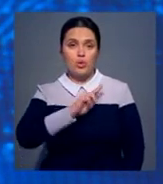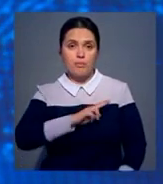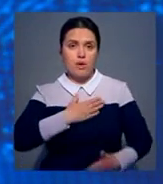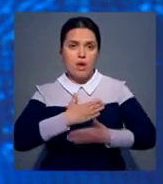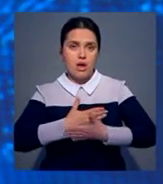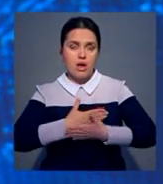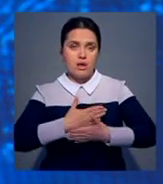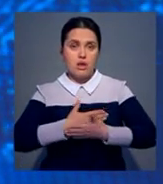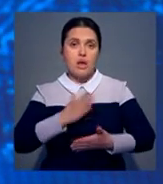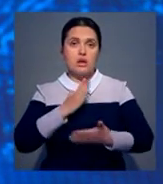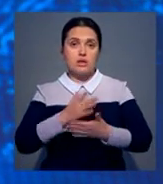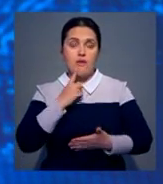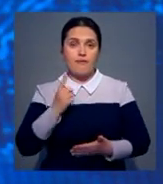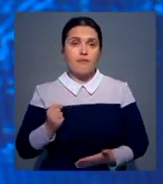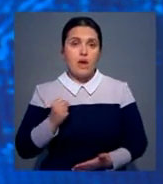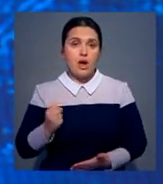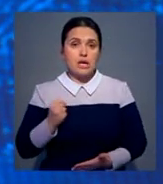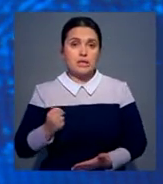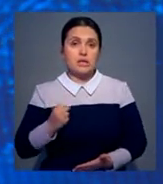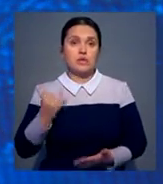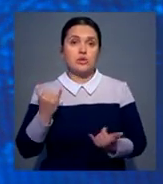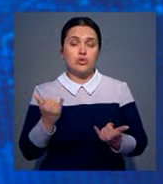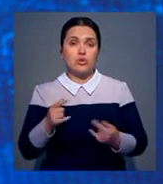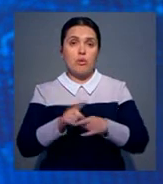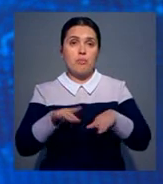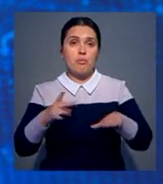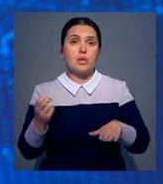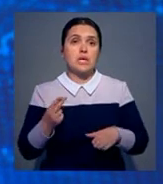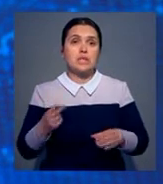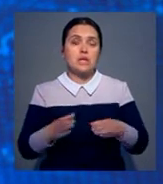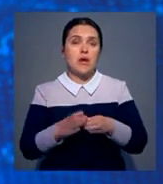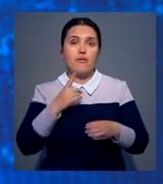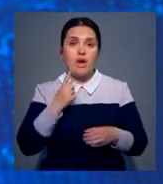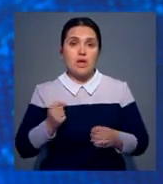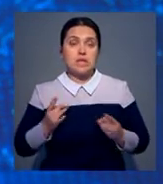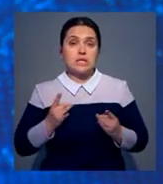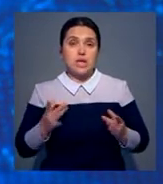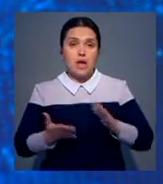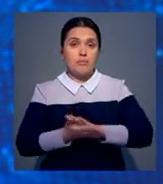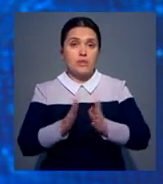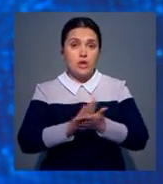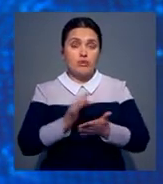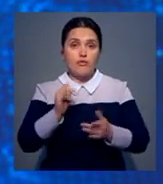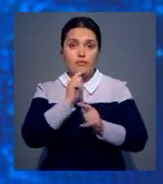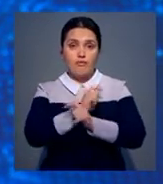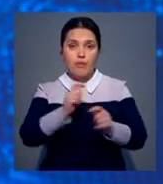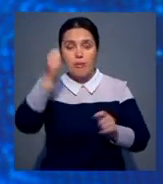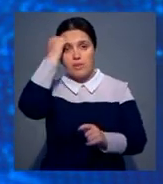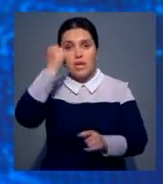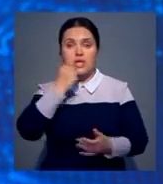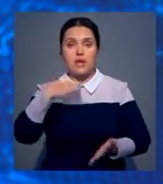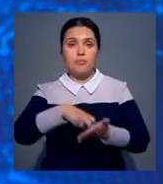Отличившихся на службе офицеров и военнослужащих чествовали и в Национальной гвардии. В торжественной обстановке им вручили награды и благодарственные